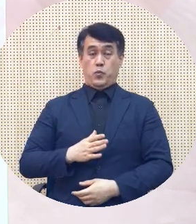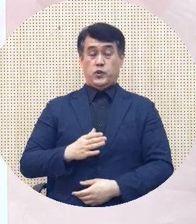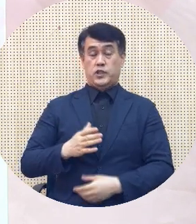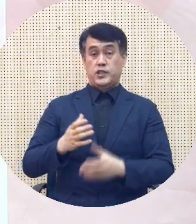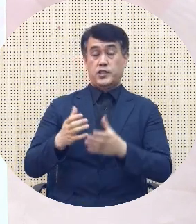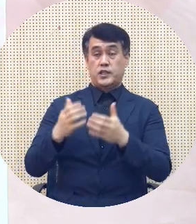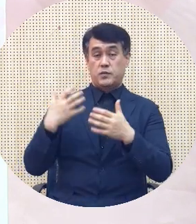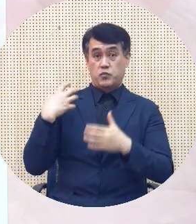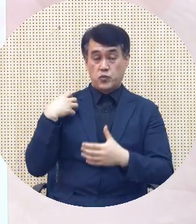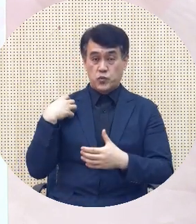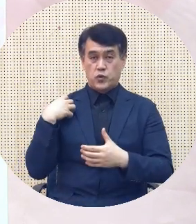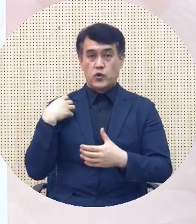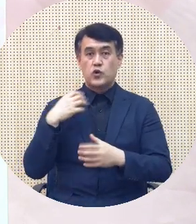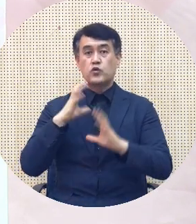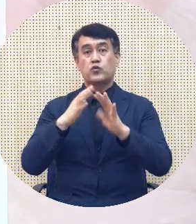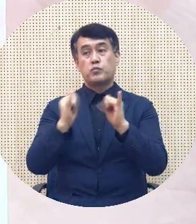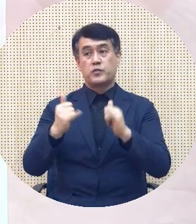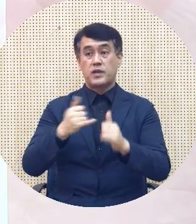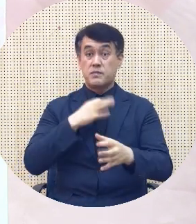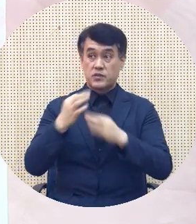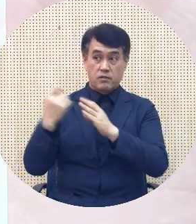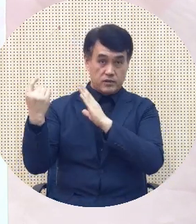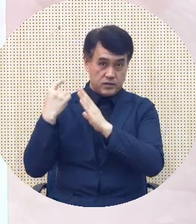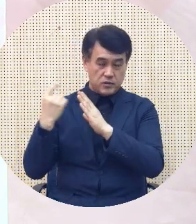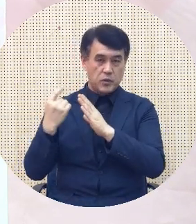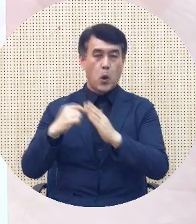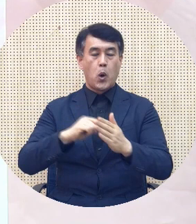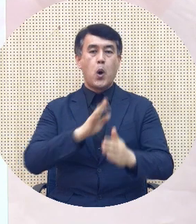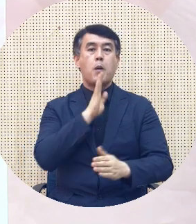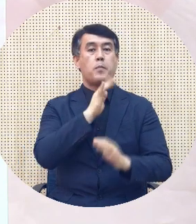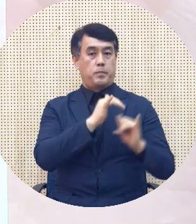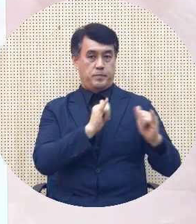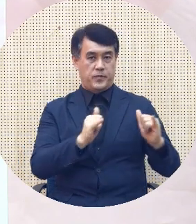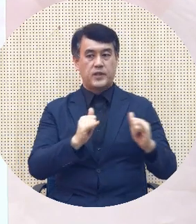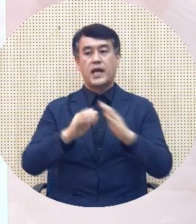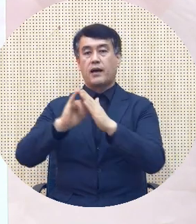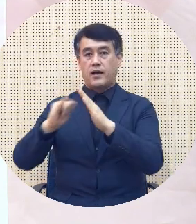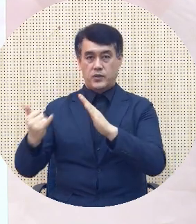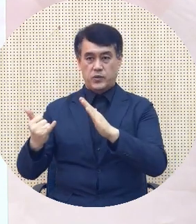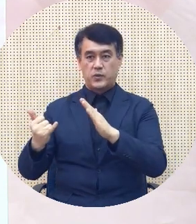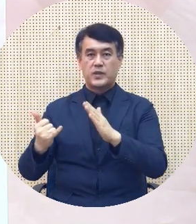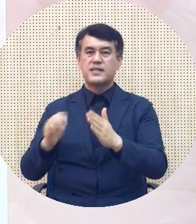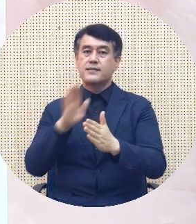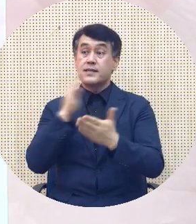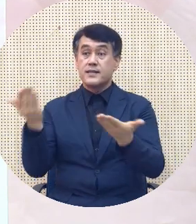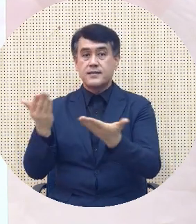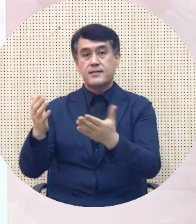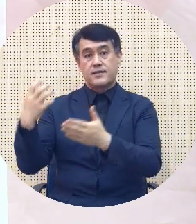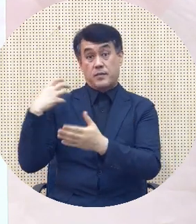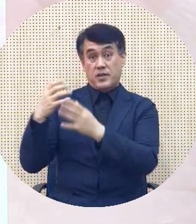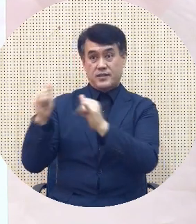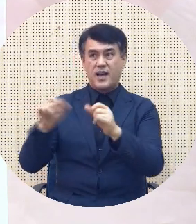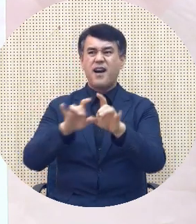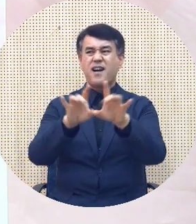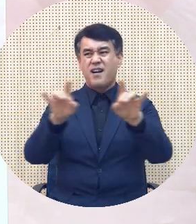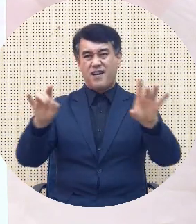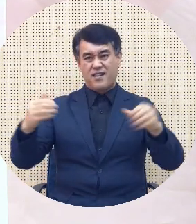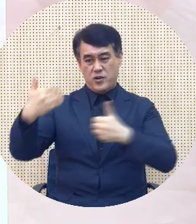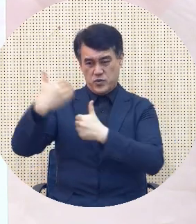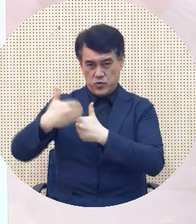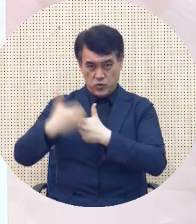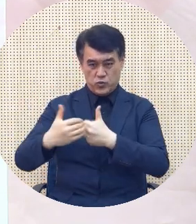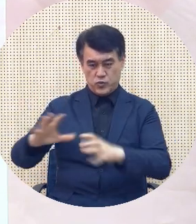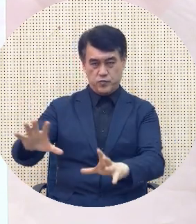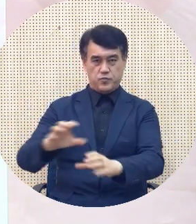국민의 목소리를 듣고 당사자, 가족, 현장에서 일하는 실무진들의 각계각층의 요구를